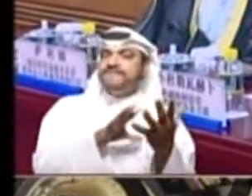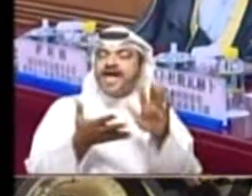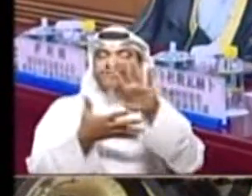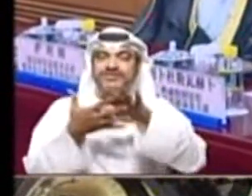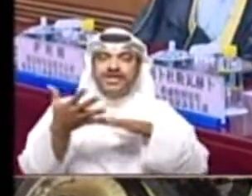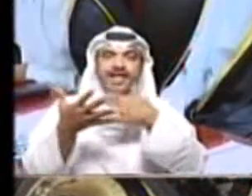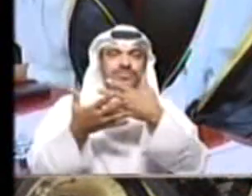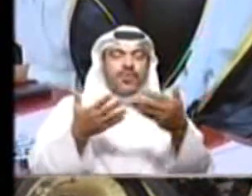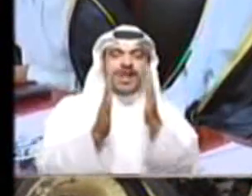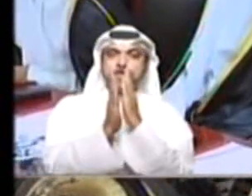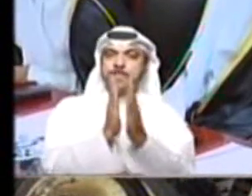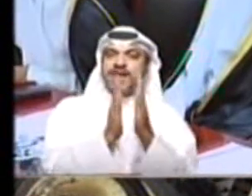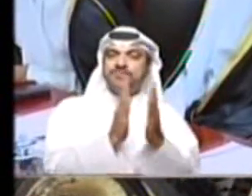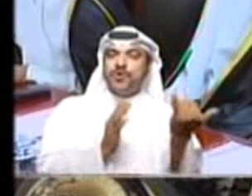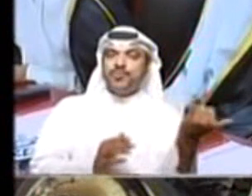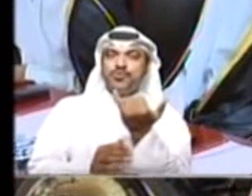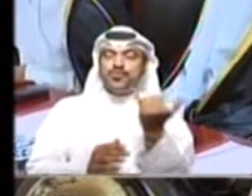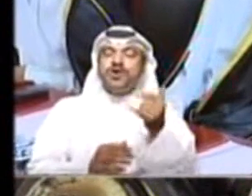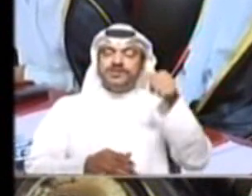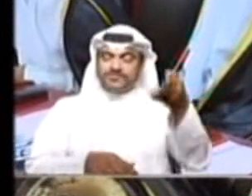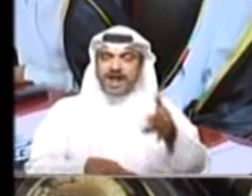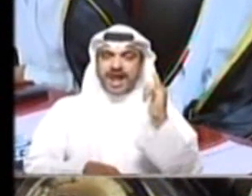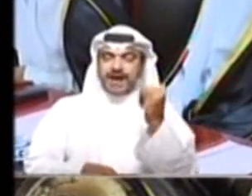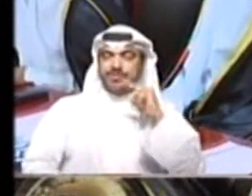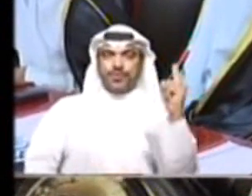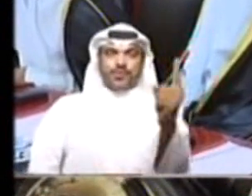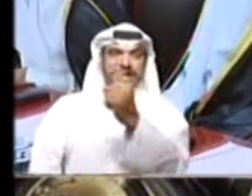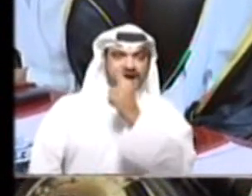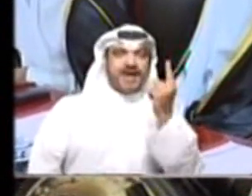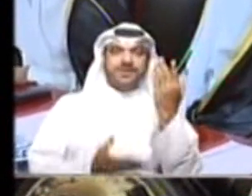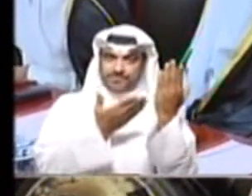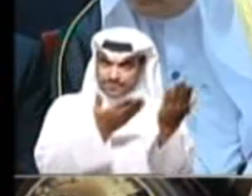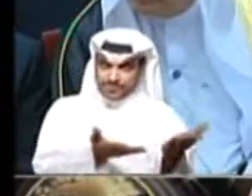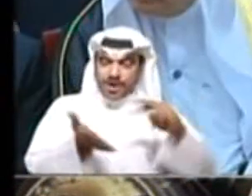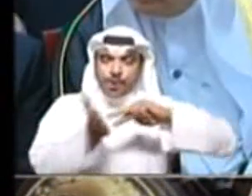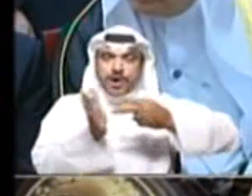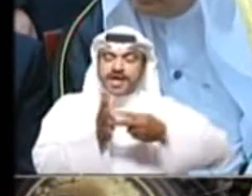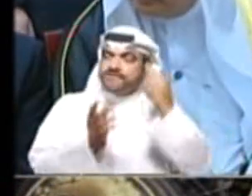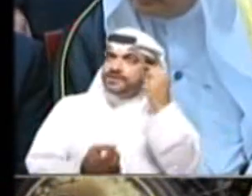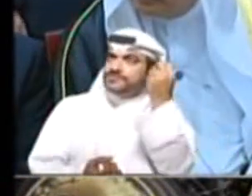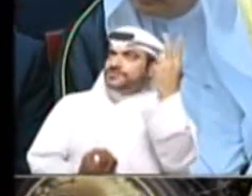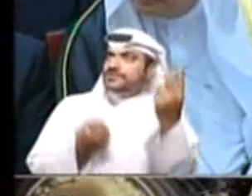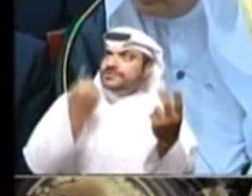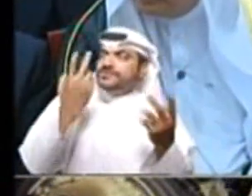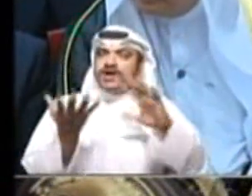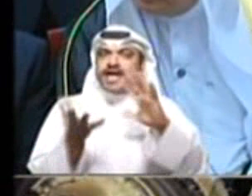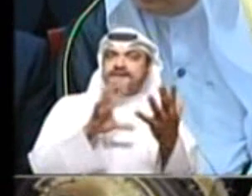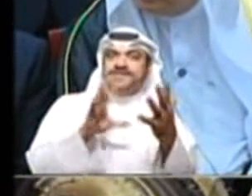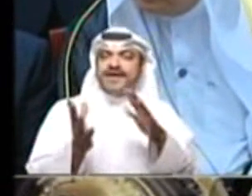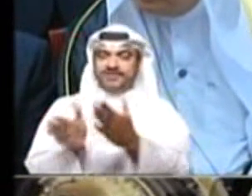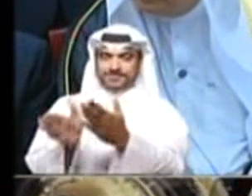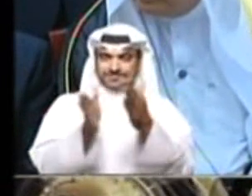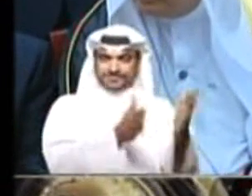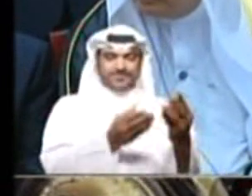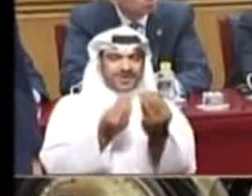ذات الاهتمام المشترك وآخر المستجدات على الساحتين الإقليمية والدولية وتبادل وجهات النظر بشأنها. هذا